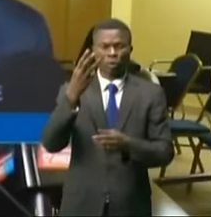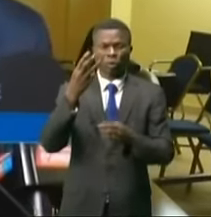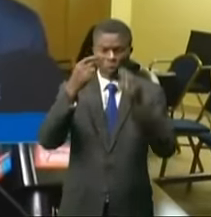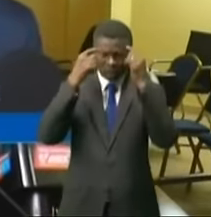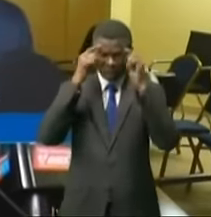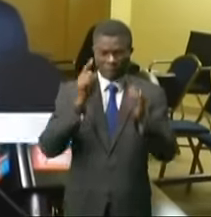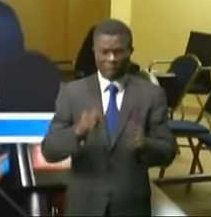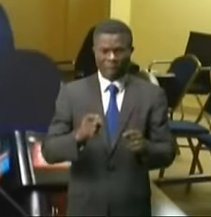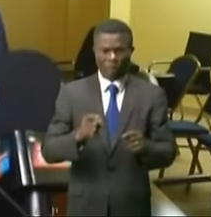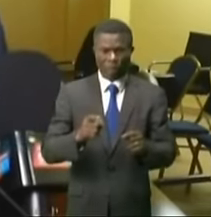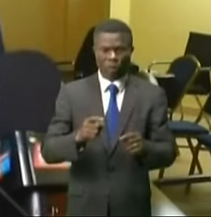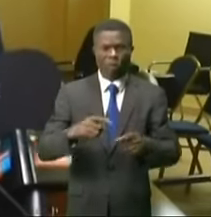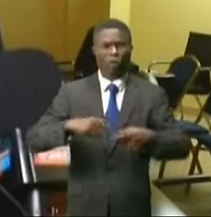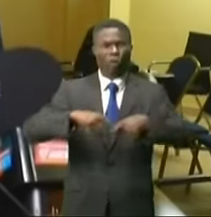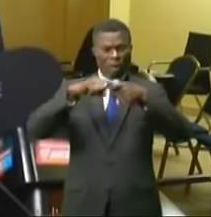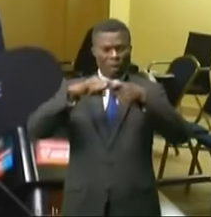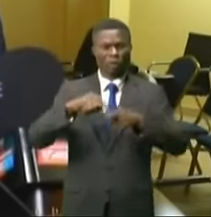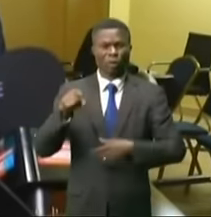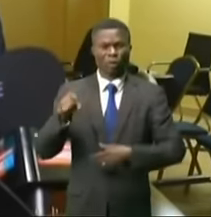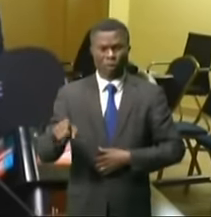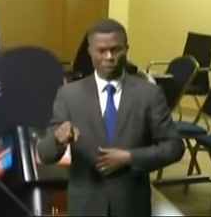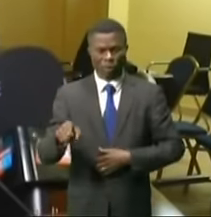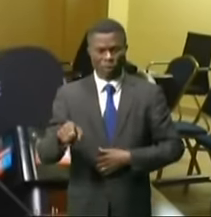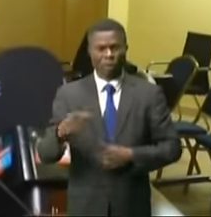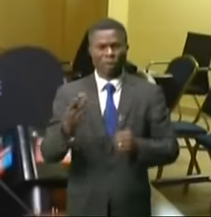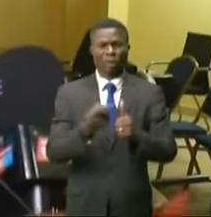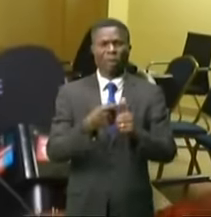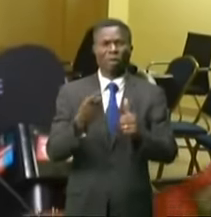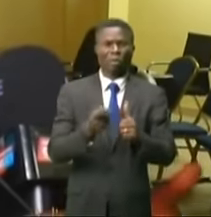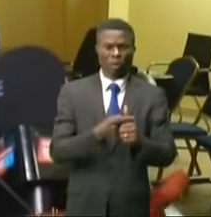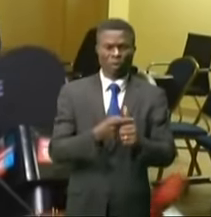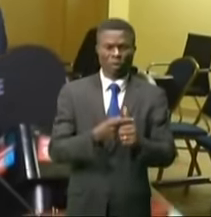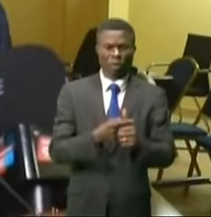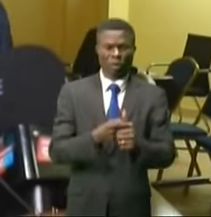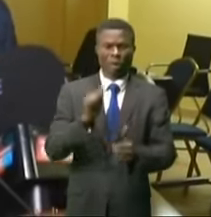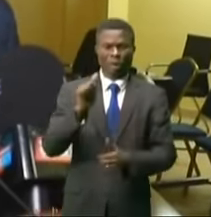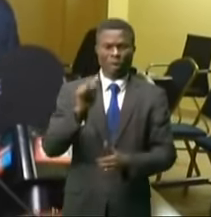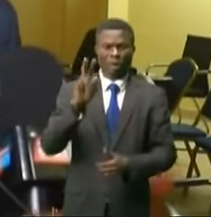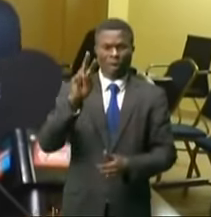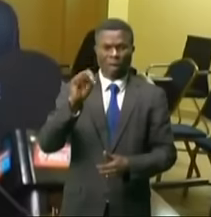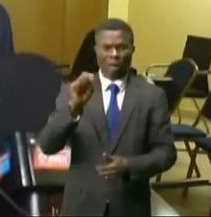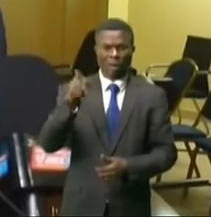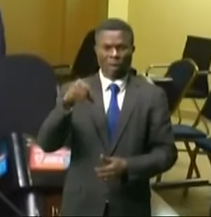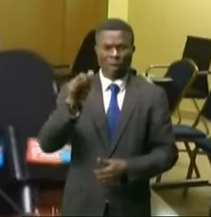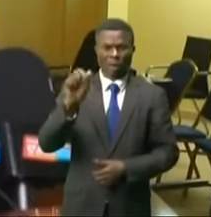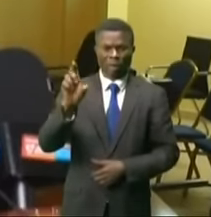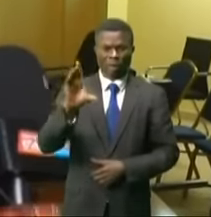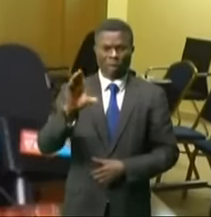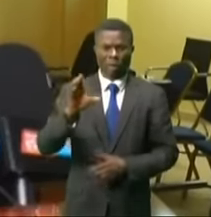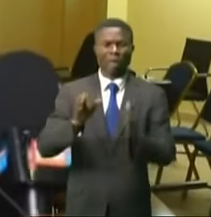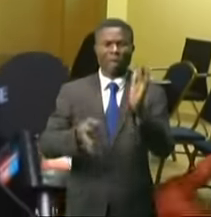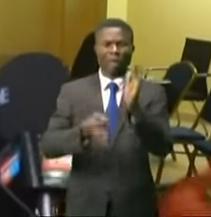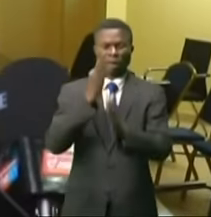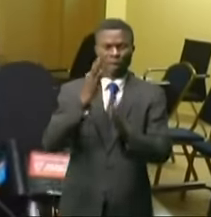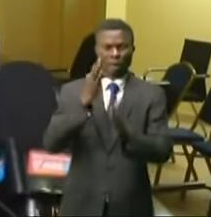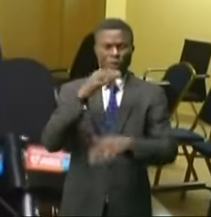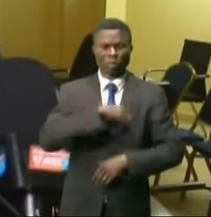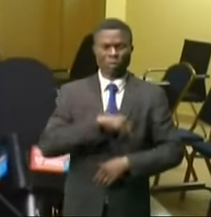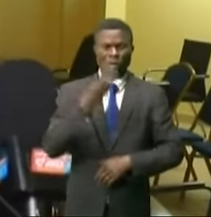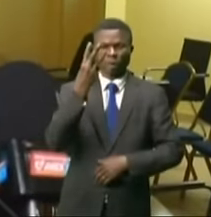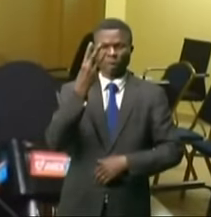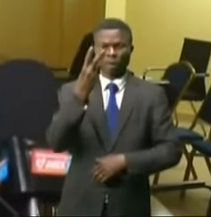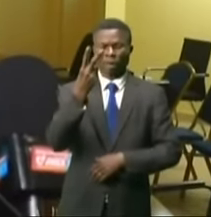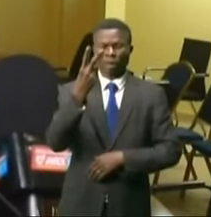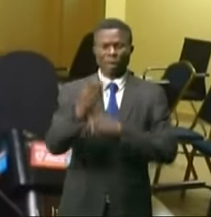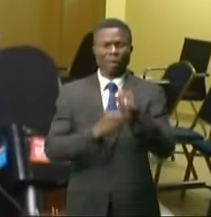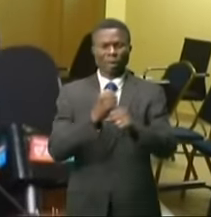prendre cette mesure conservatoire. Notamment, l'ANAPEX a 13 missions. Durant les 2 ans,